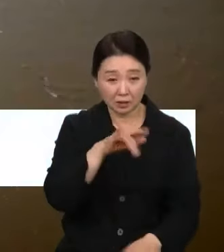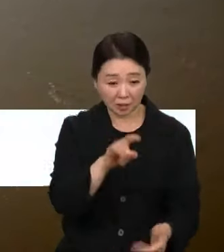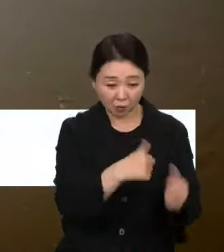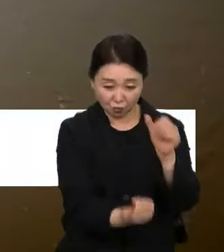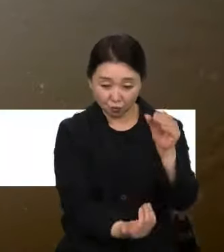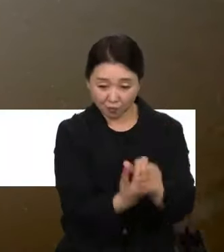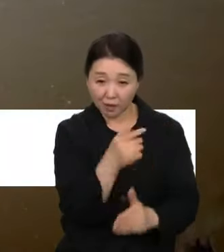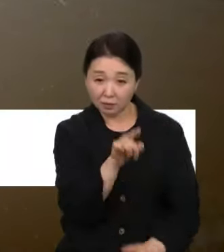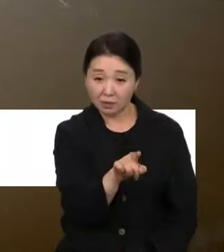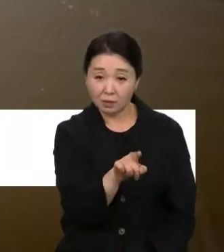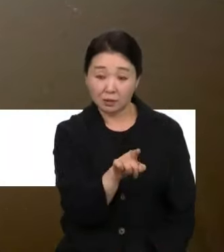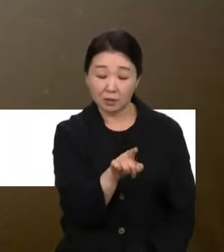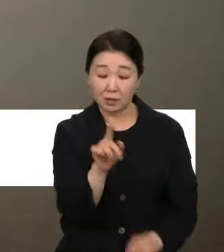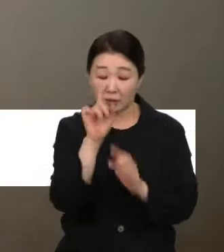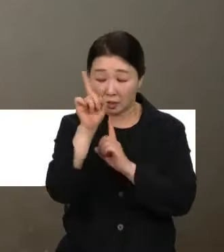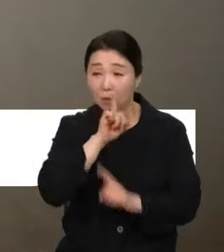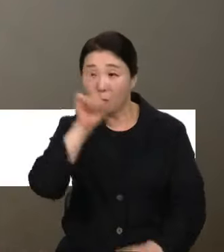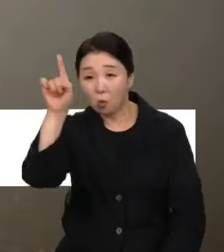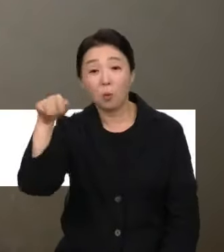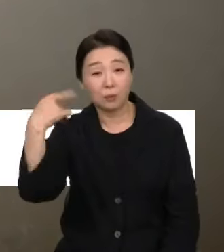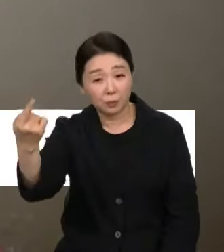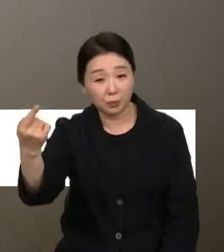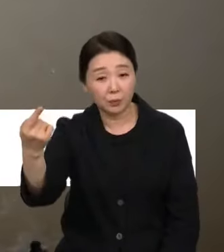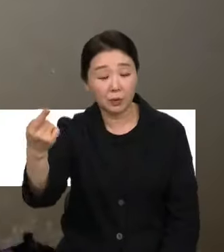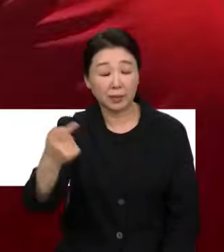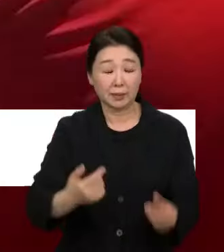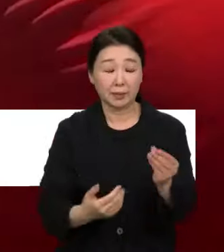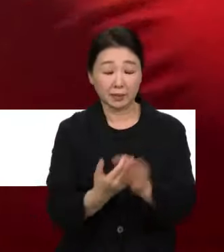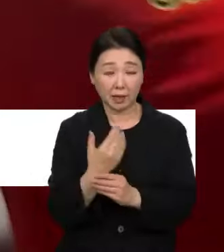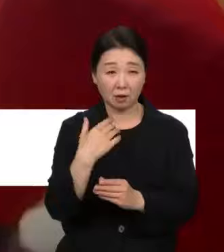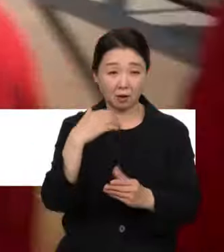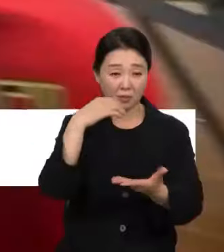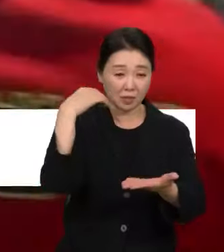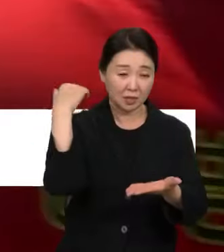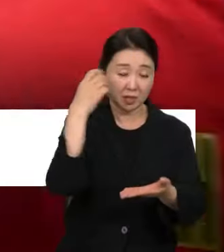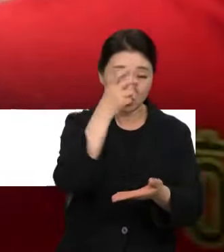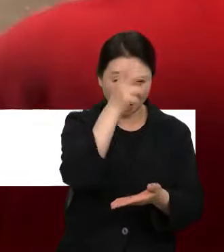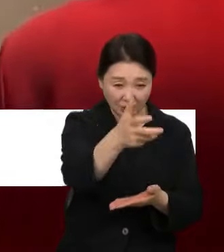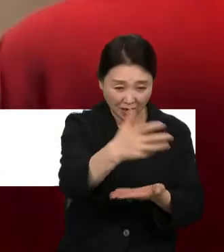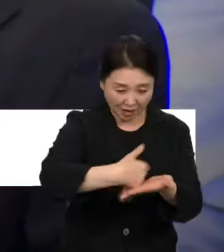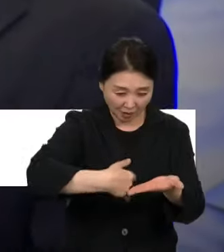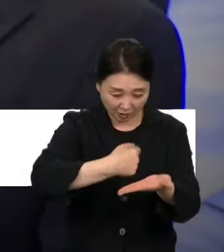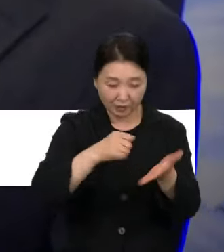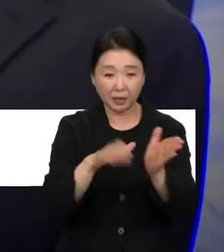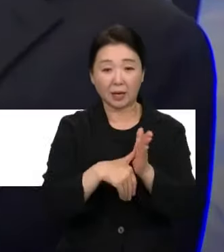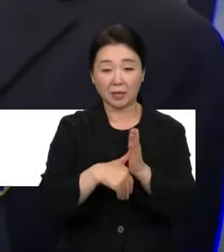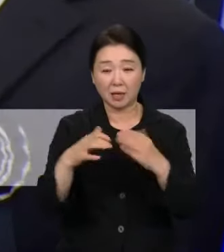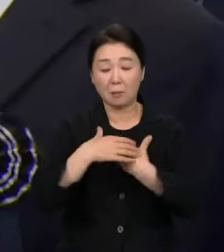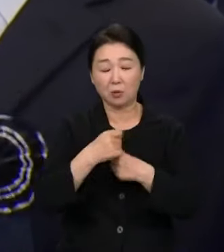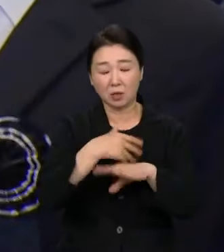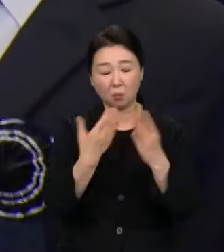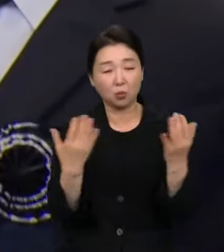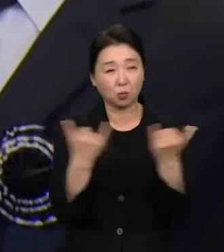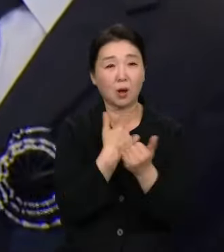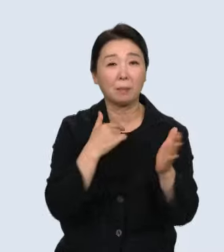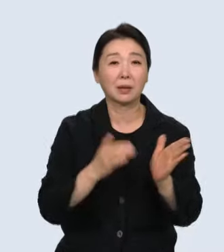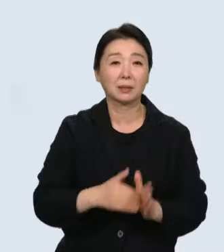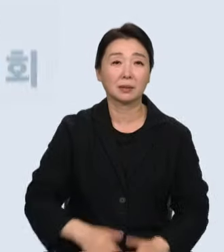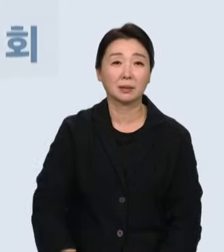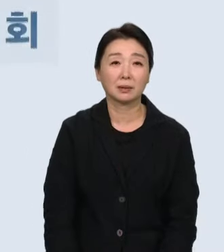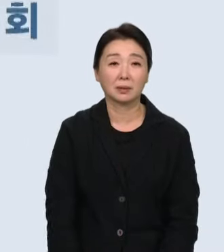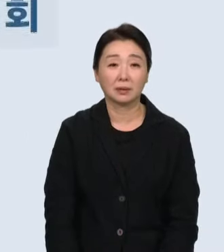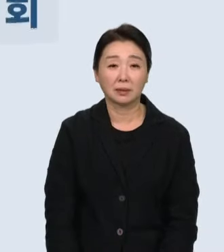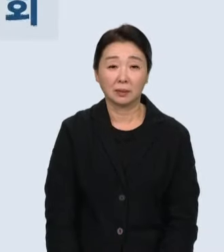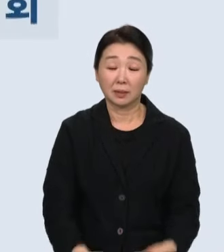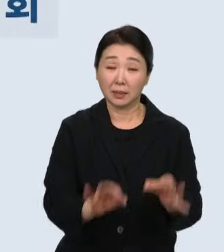순직 사건이 이 전 장관에게 보고된 직후부터 사건을 회수해올 때까지 안보실이 모든 상황을 챙겼던 걸로 보입니다.